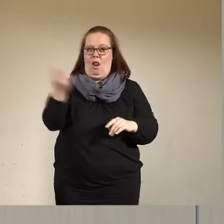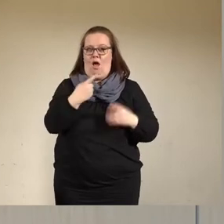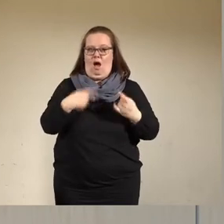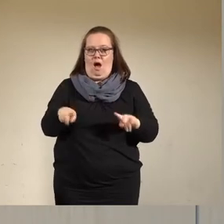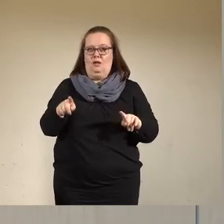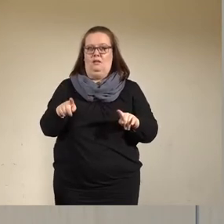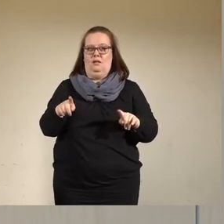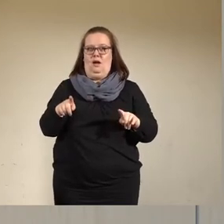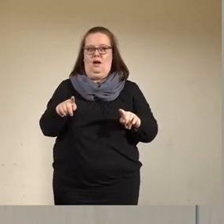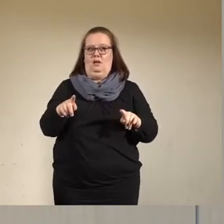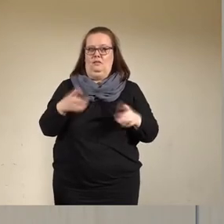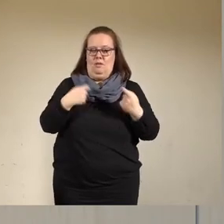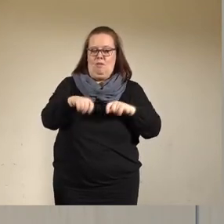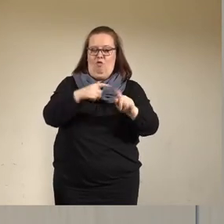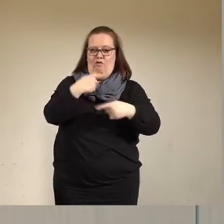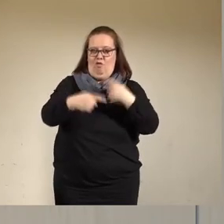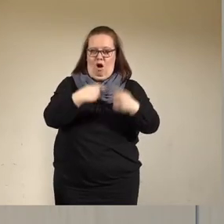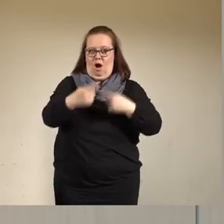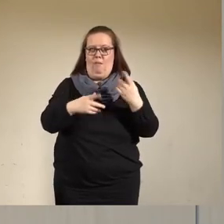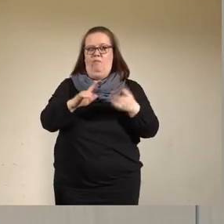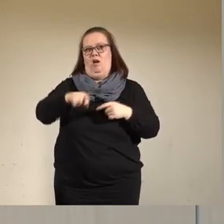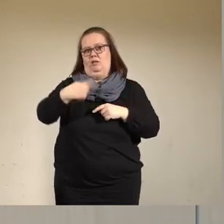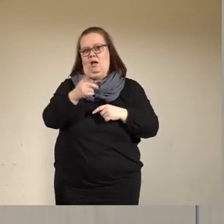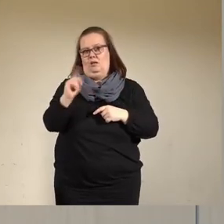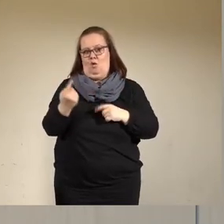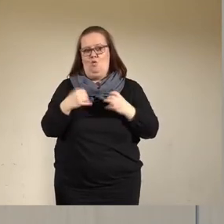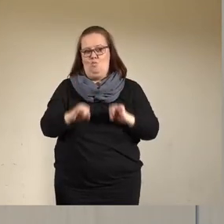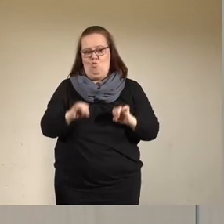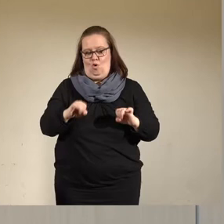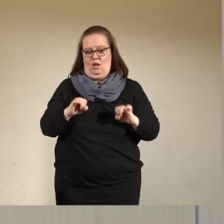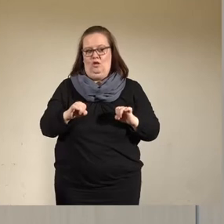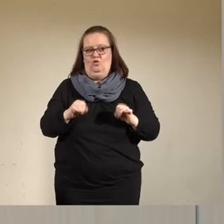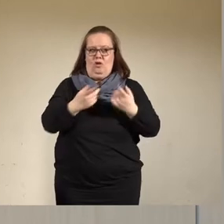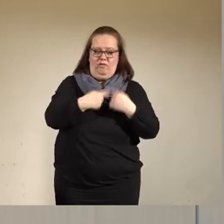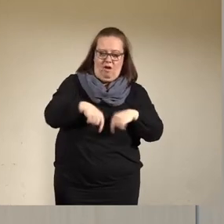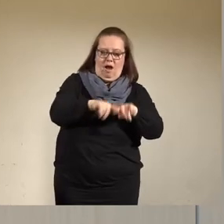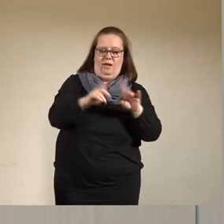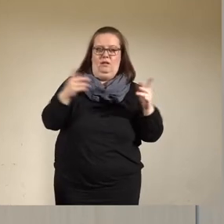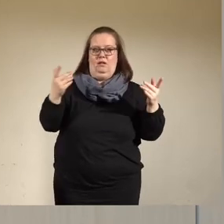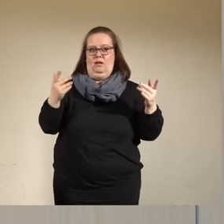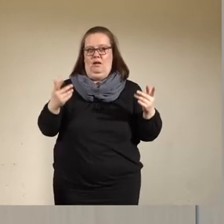anderen weiteren Bauvorhaben, weil es damit eben gelingt,